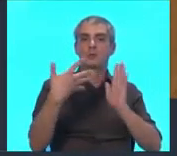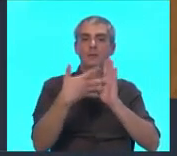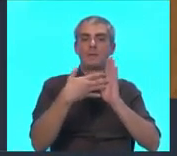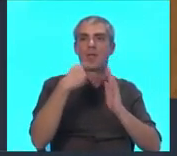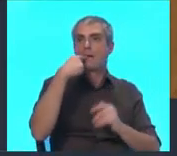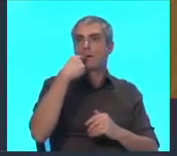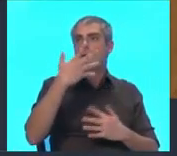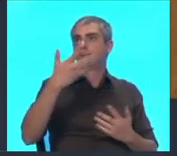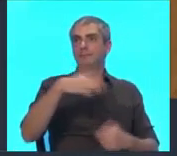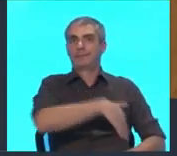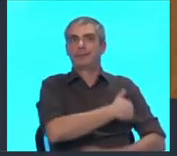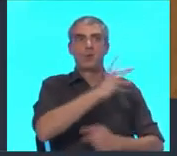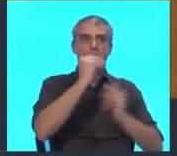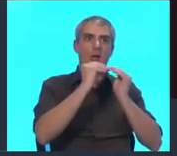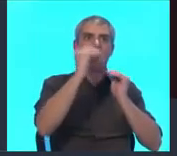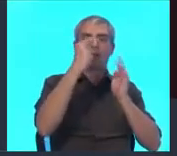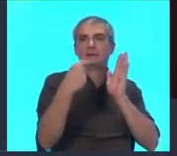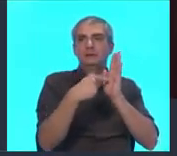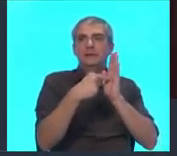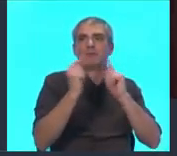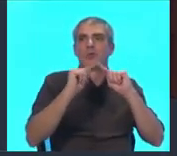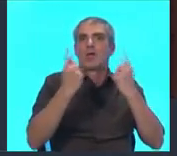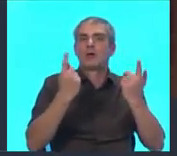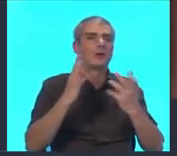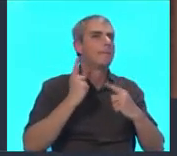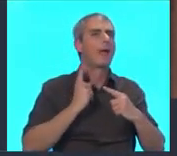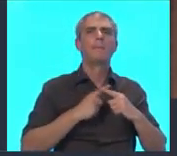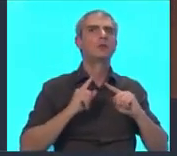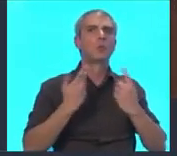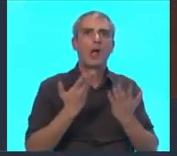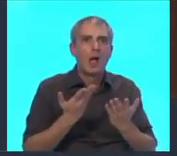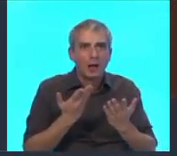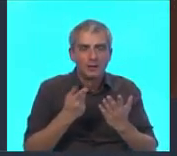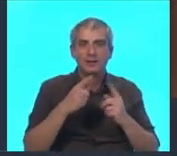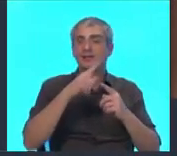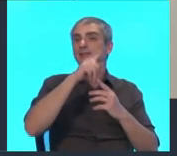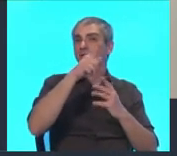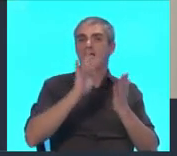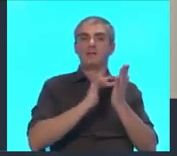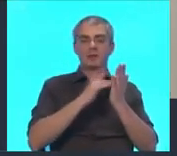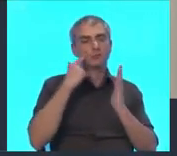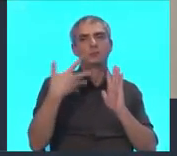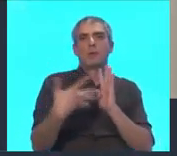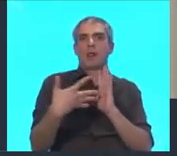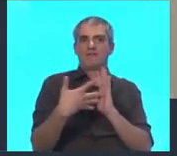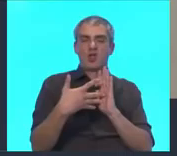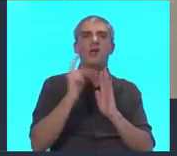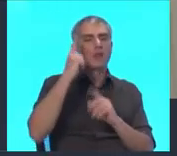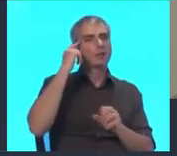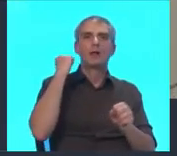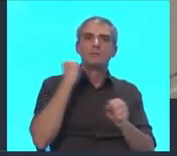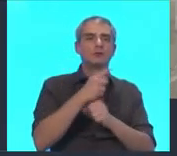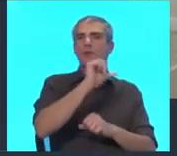להיות עליית טמפרטורה מסיבות אחרות. אז מה בדיוק קרה שם? בנאצ'ואל סייקלס מבטיחים לבדוק, אבל עדיין מתעקשים שהם הכי